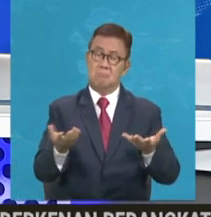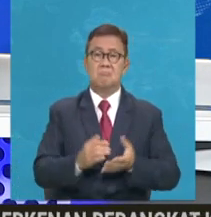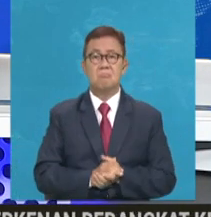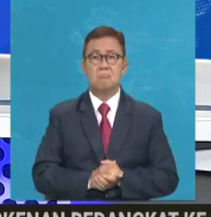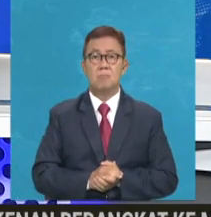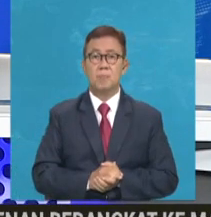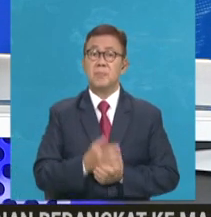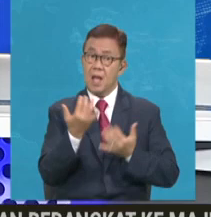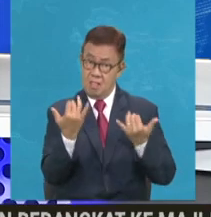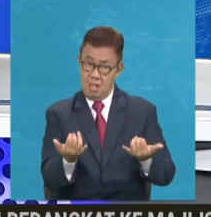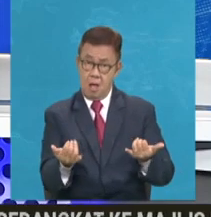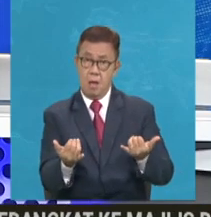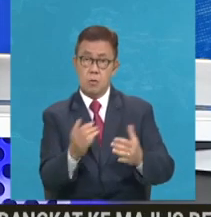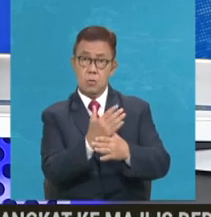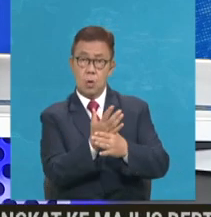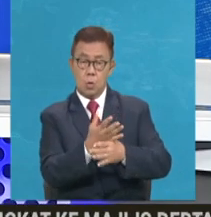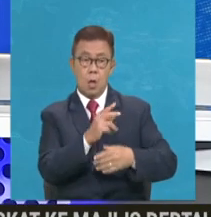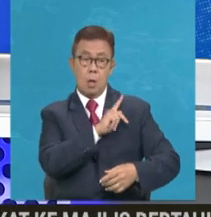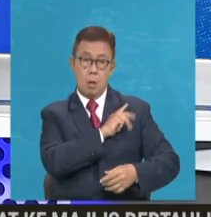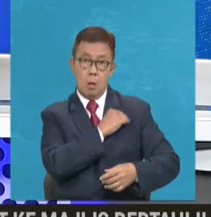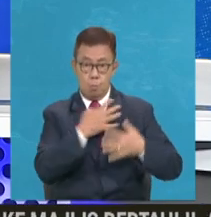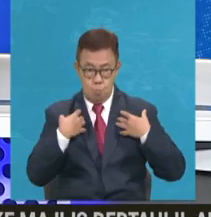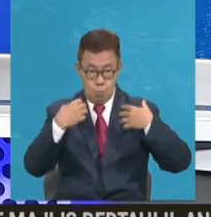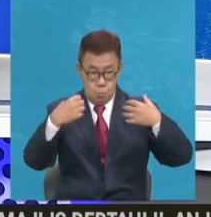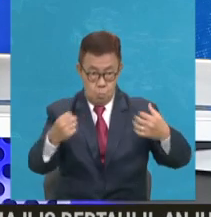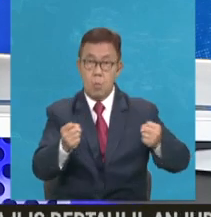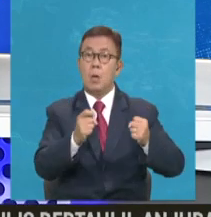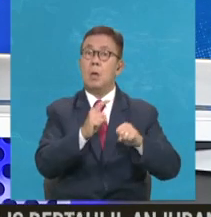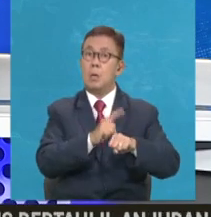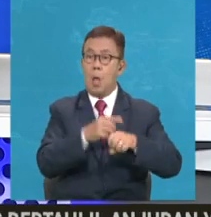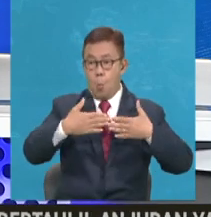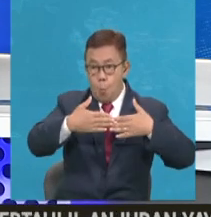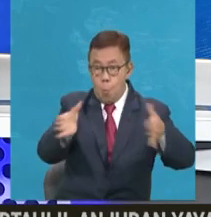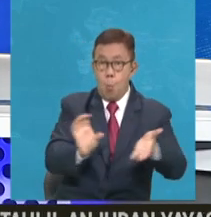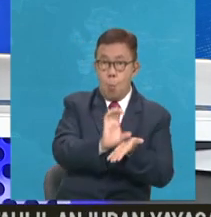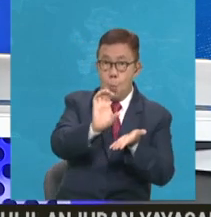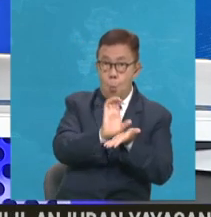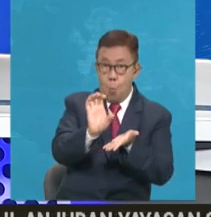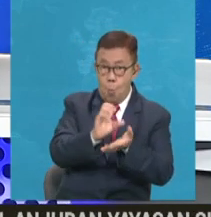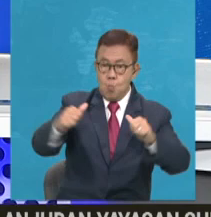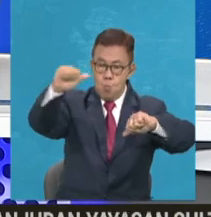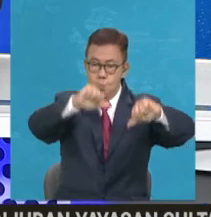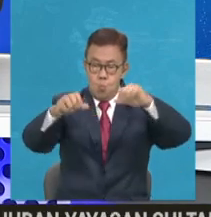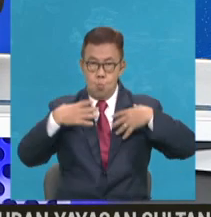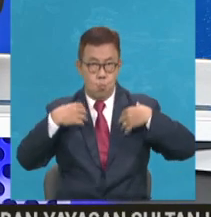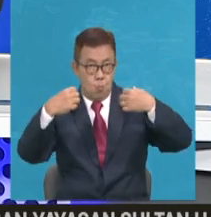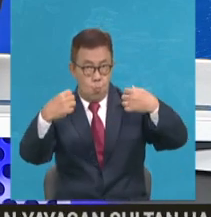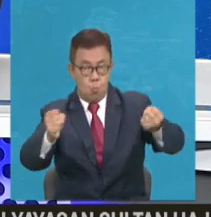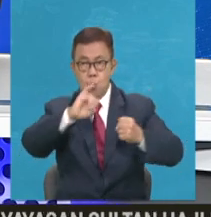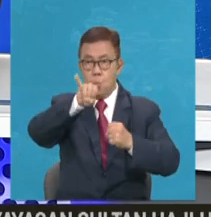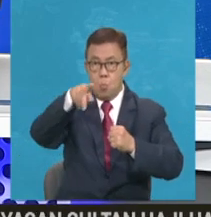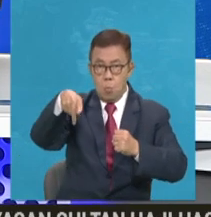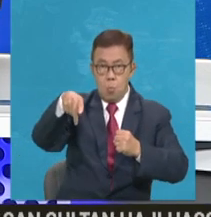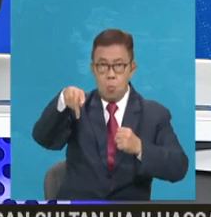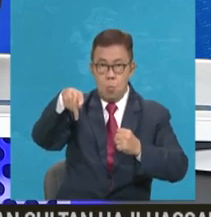perkara ini difungsikan oleh menteri kesehatan semasa peresmian college sains kesehatan pusat perempatan jerodong